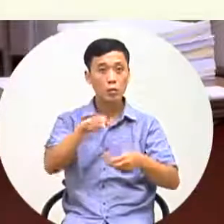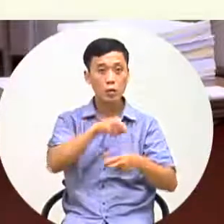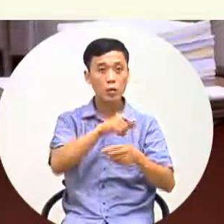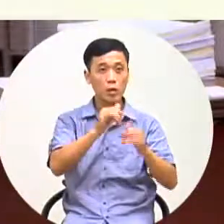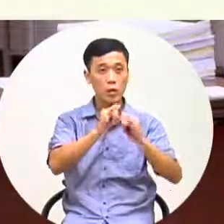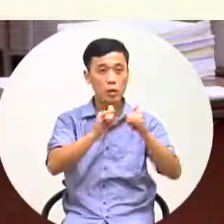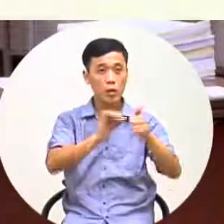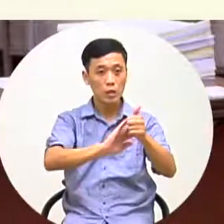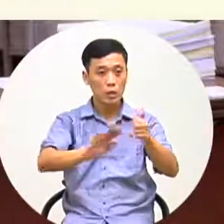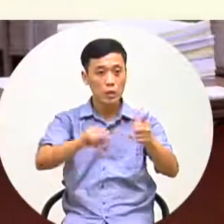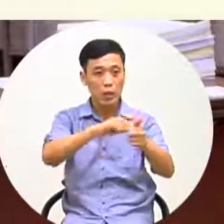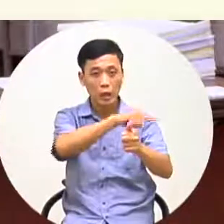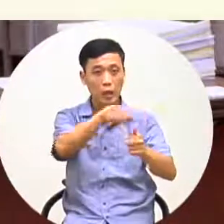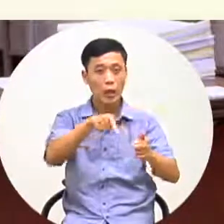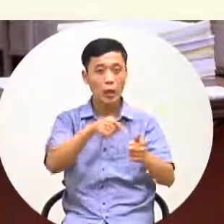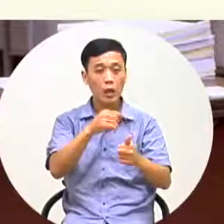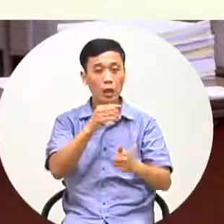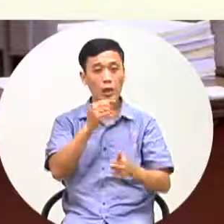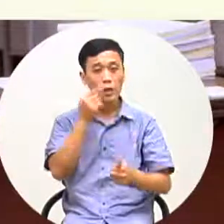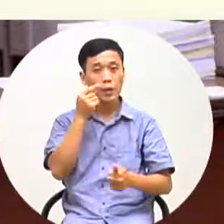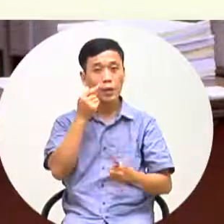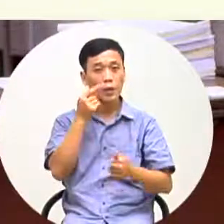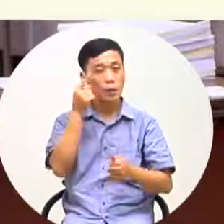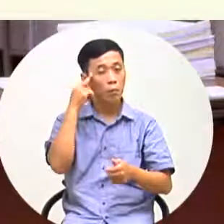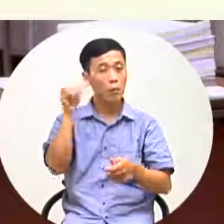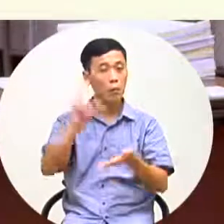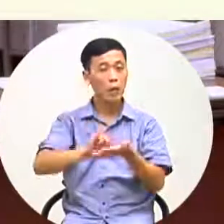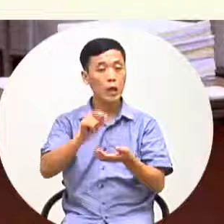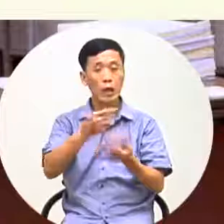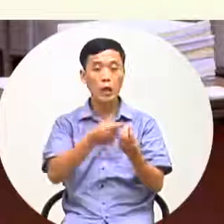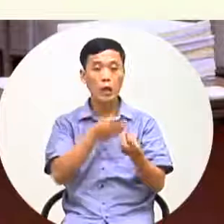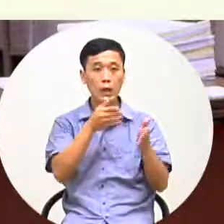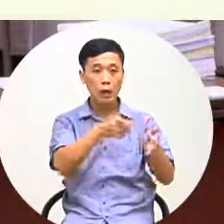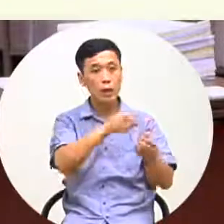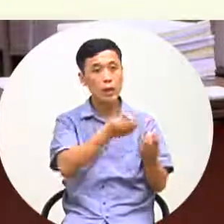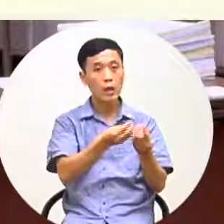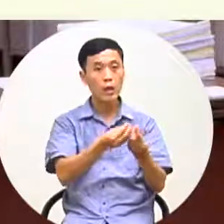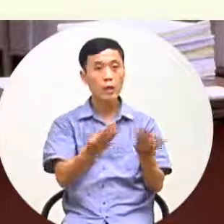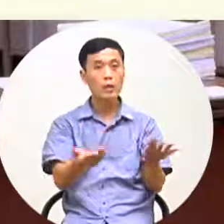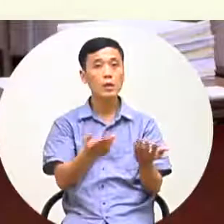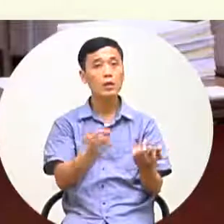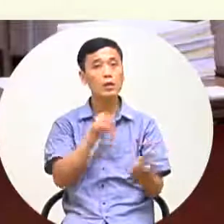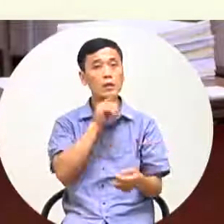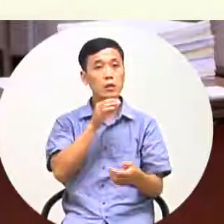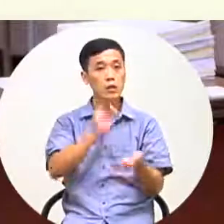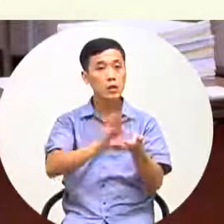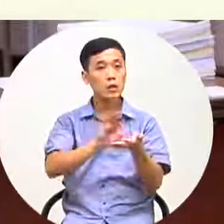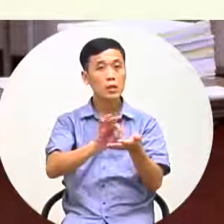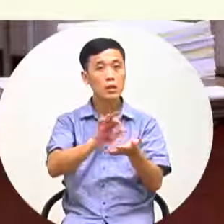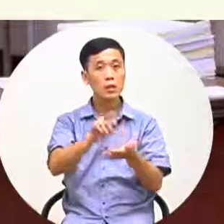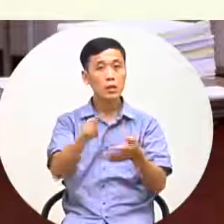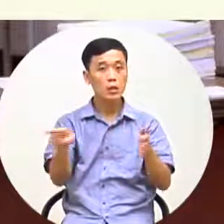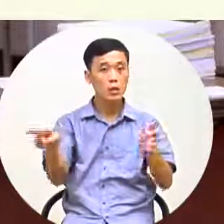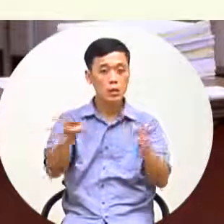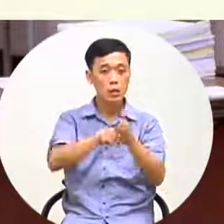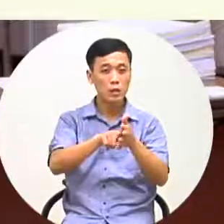排做一个处理。哦，咱讲到现在对不对？吼，钱开落去啊，一世人拼一间厝地啊，干的用个买啊的话